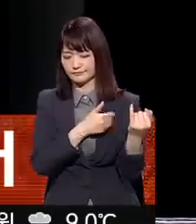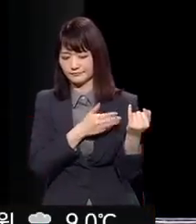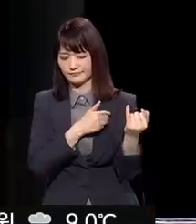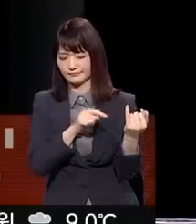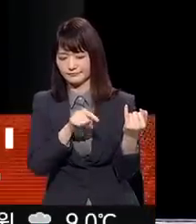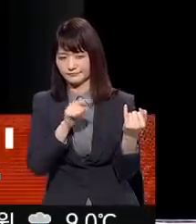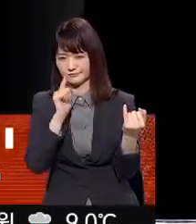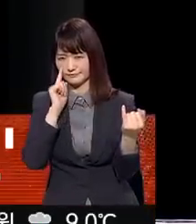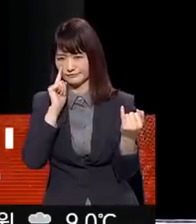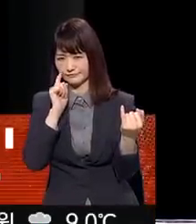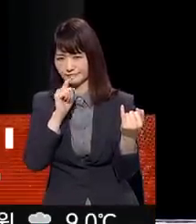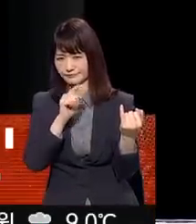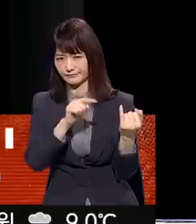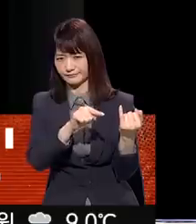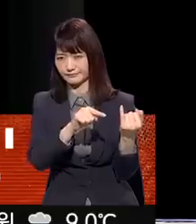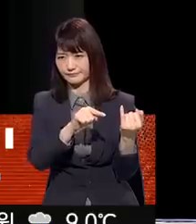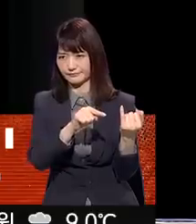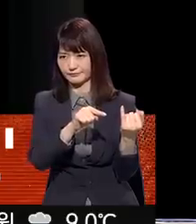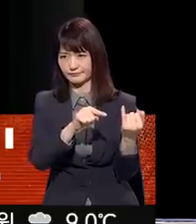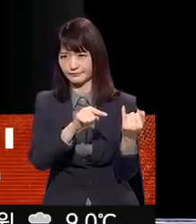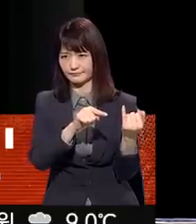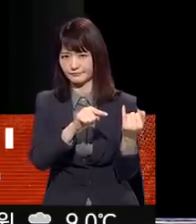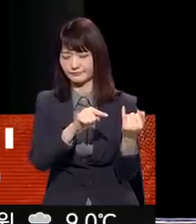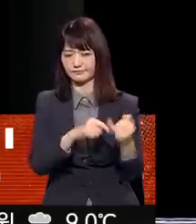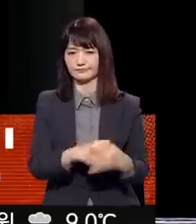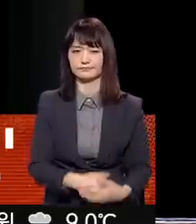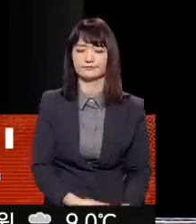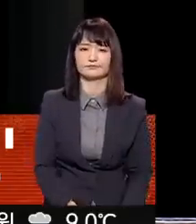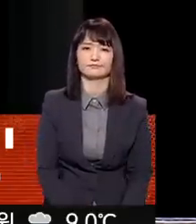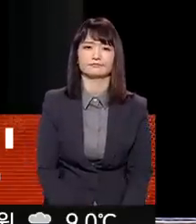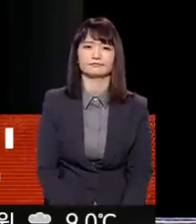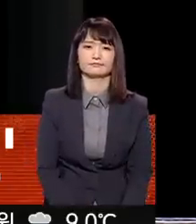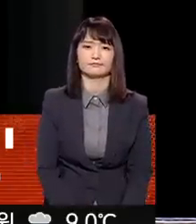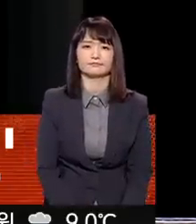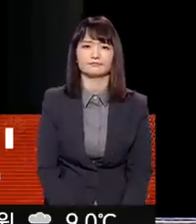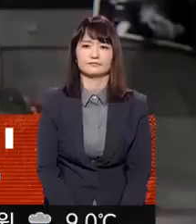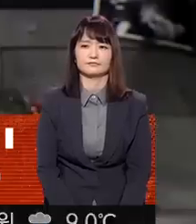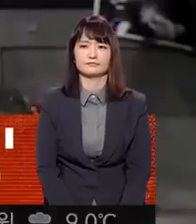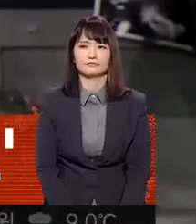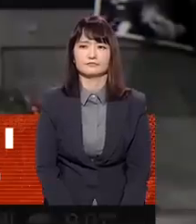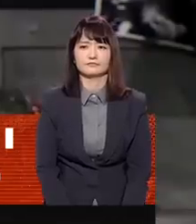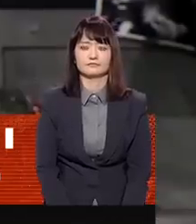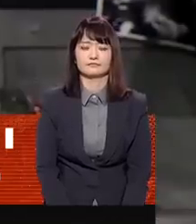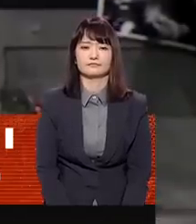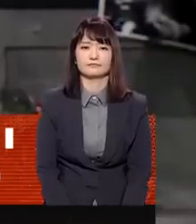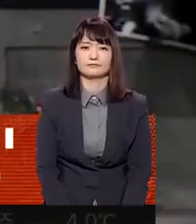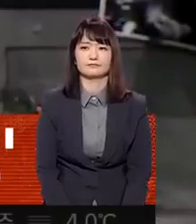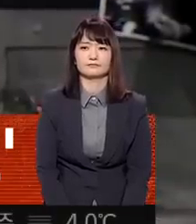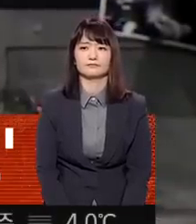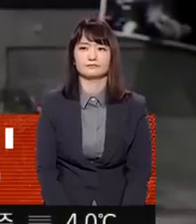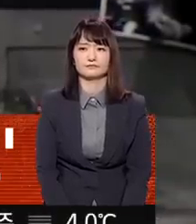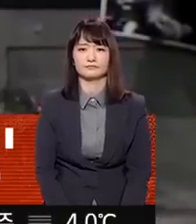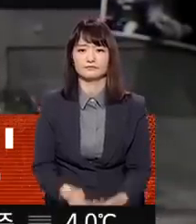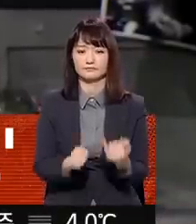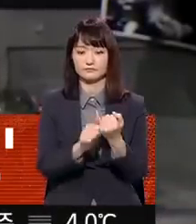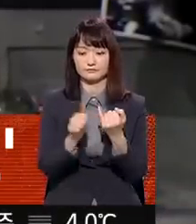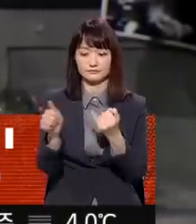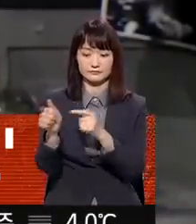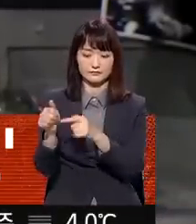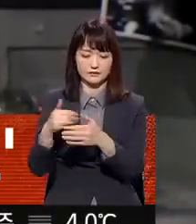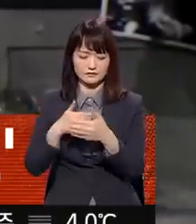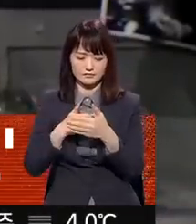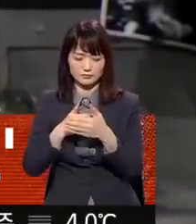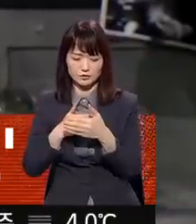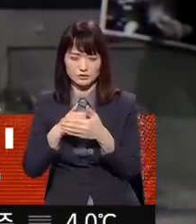외도가 일단 대강 짐작이 되네요. 그렇습니다. 이런 정도라면 이제 짐작이 되기도 하고 슬슬 불안한 기운이 감돌기